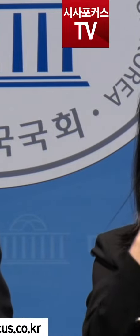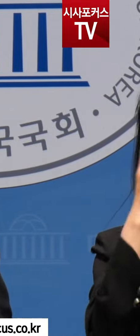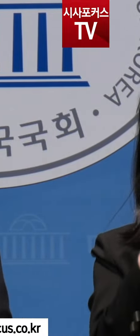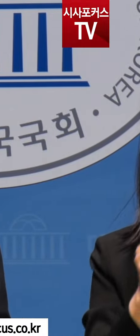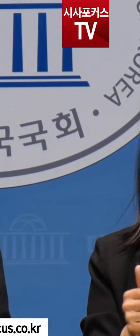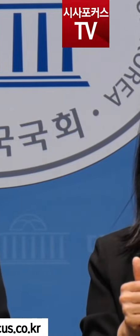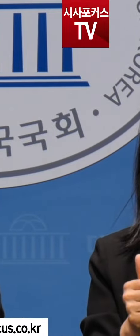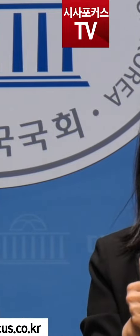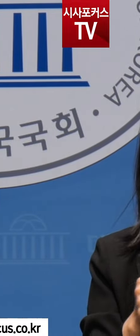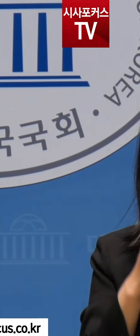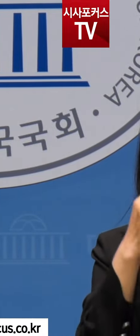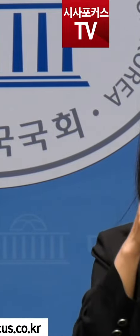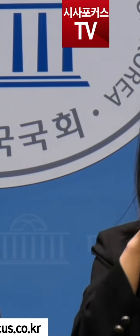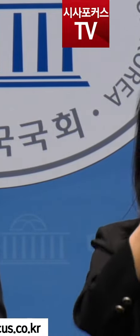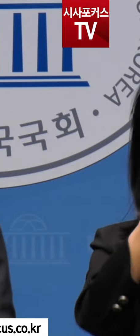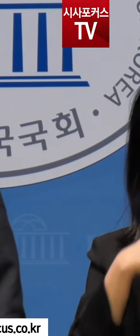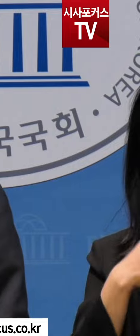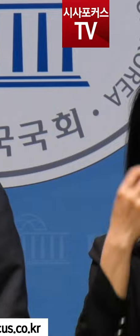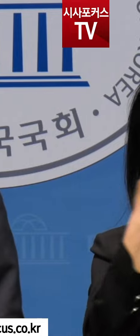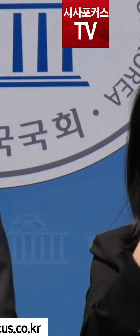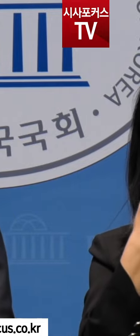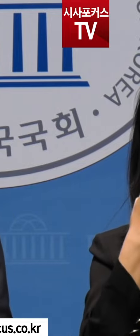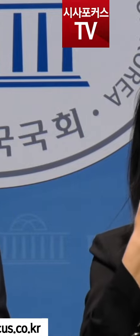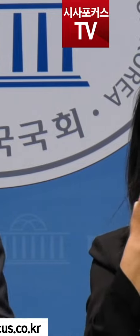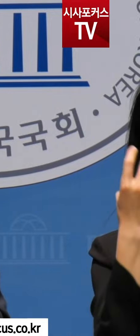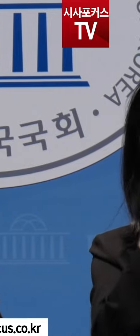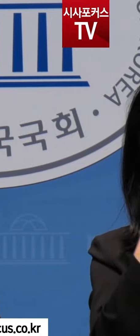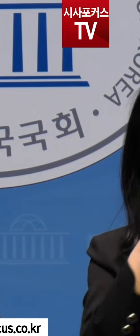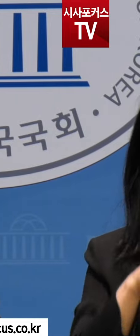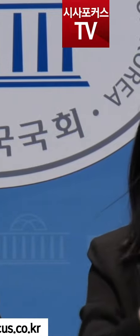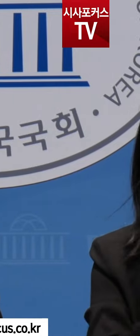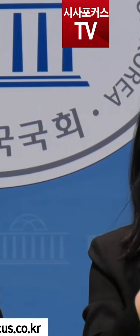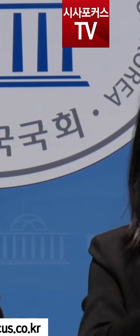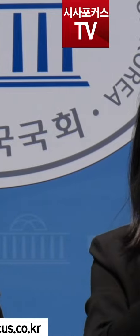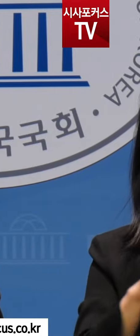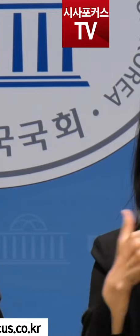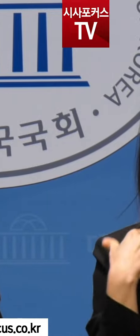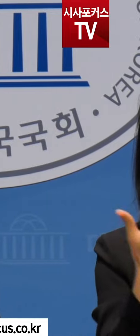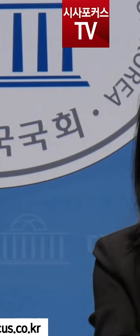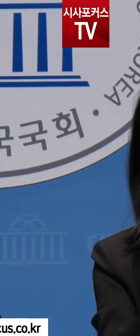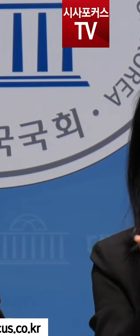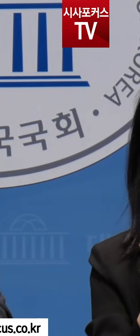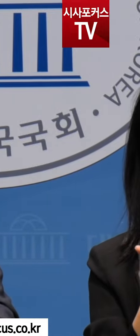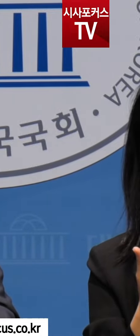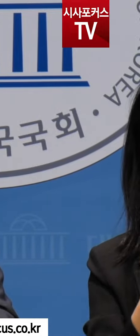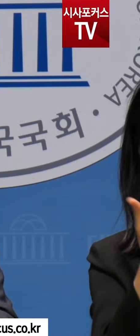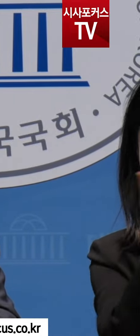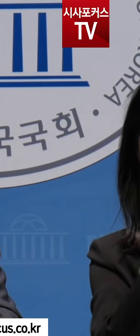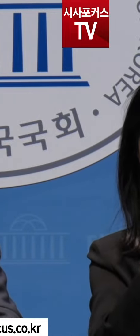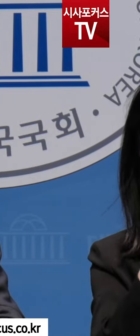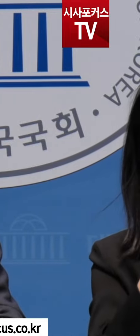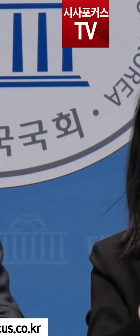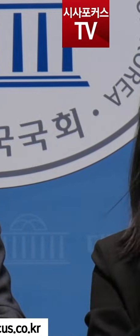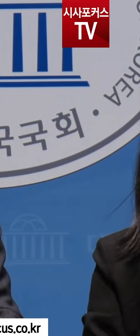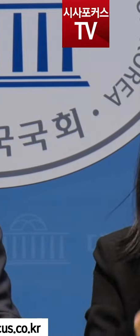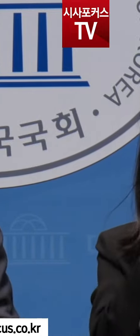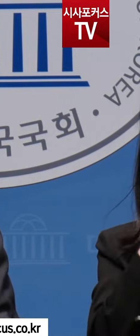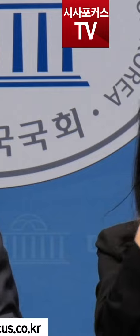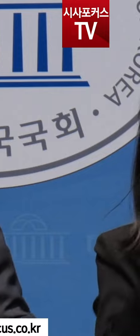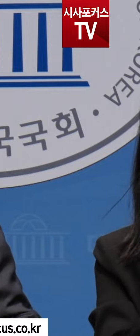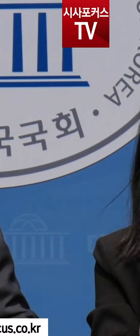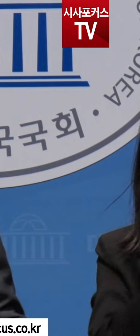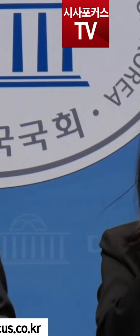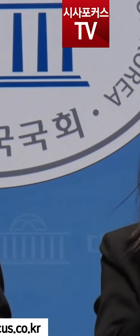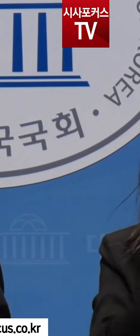서울중앙지검에 대한 국정감사를 앞두고 있습니다. 그런데 언론 보도에 의하면 오늘 중앙지검이